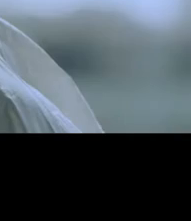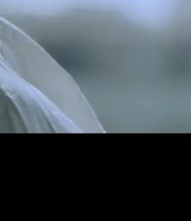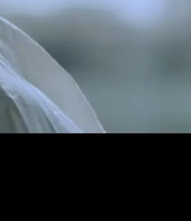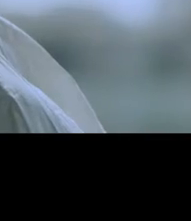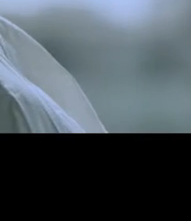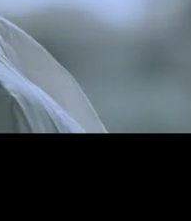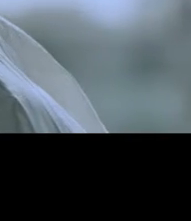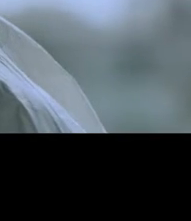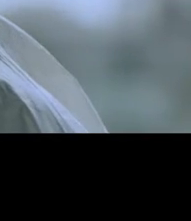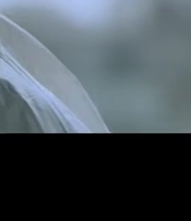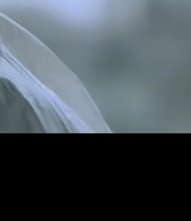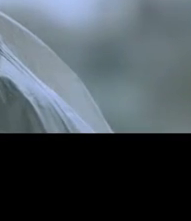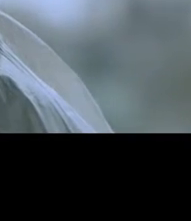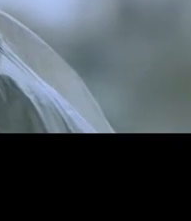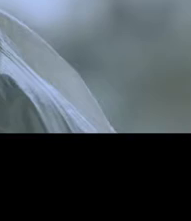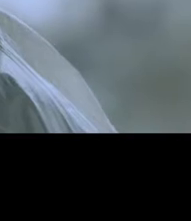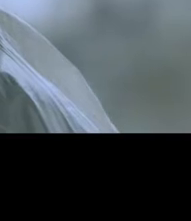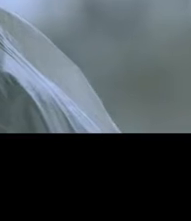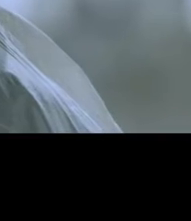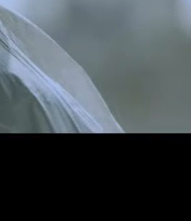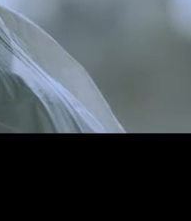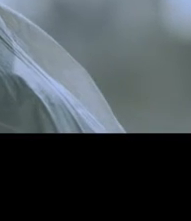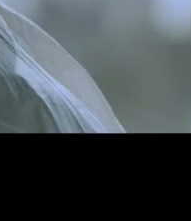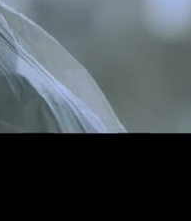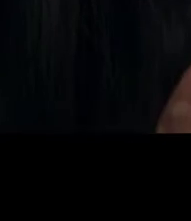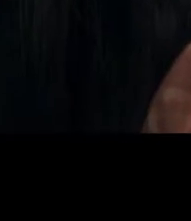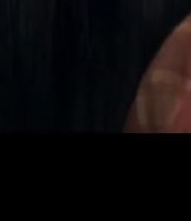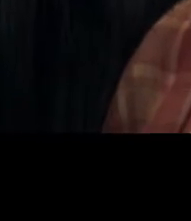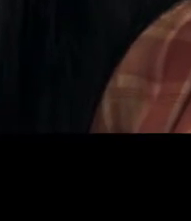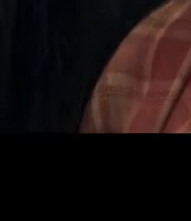대한민국을 지킨 영웅신,